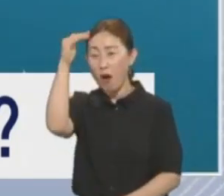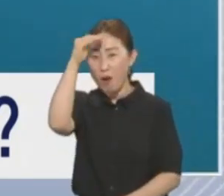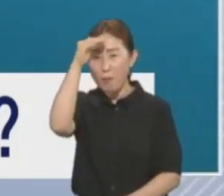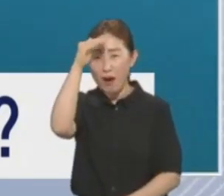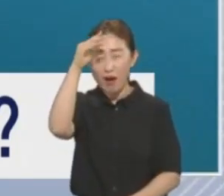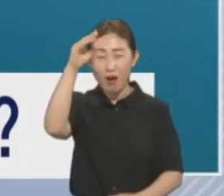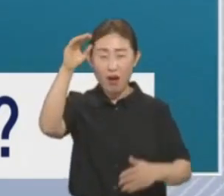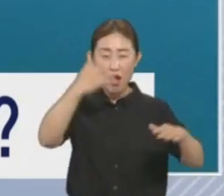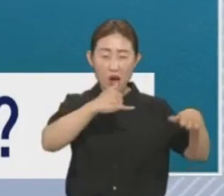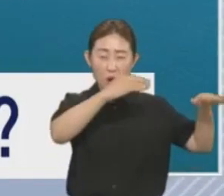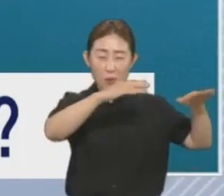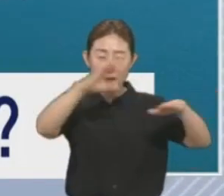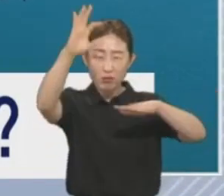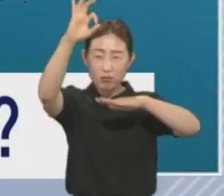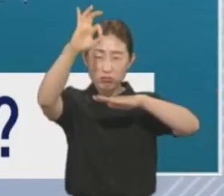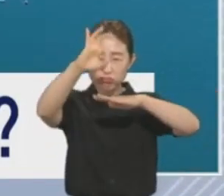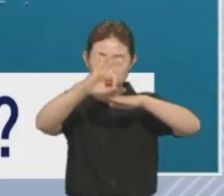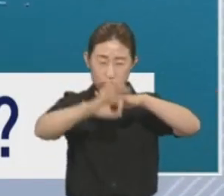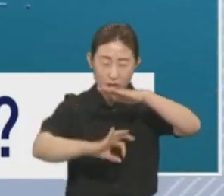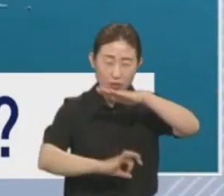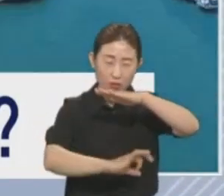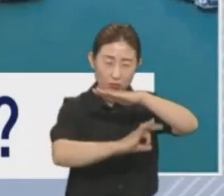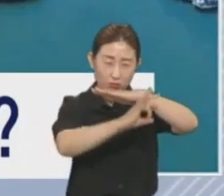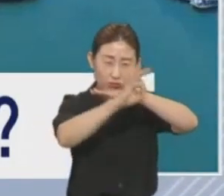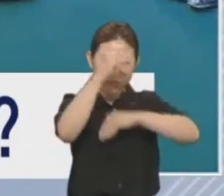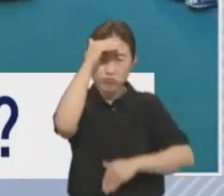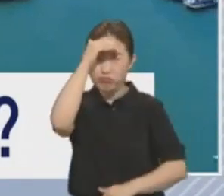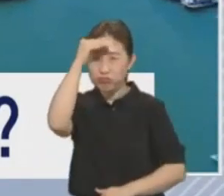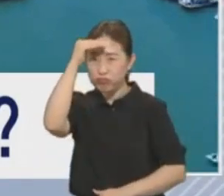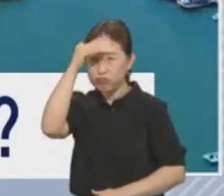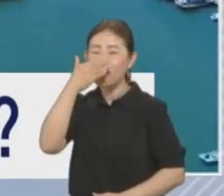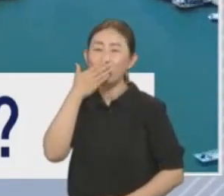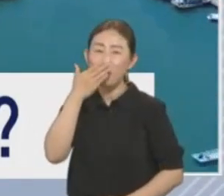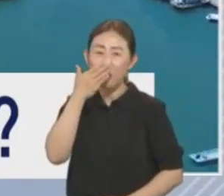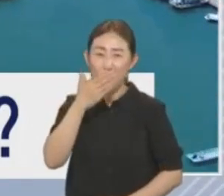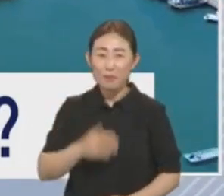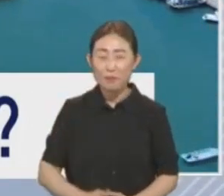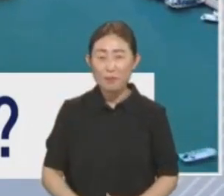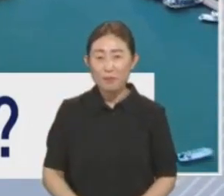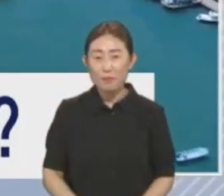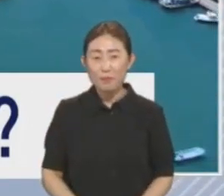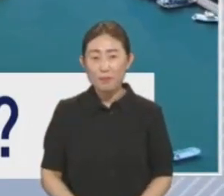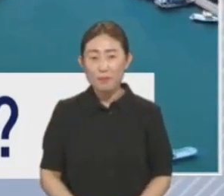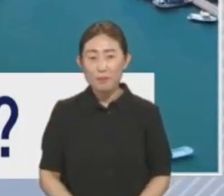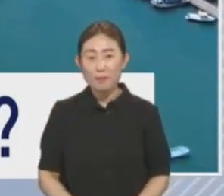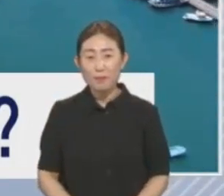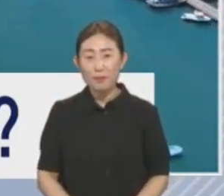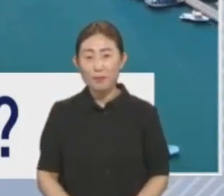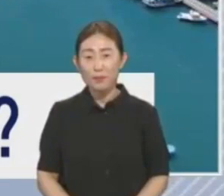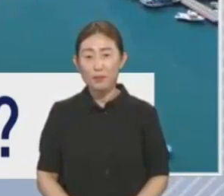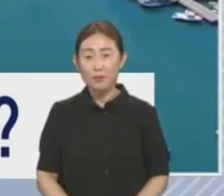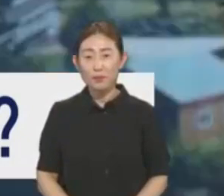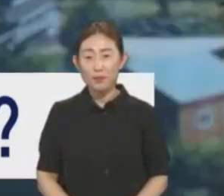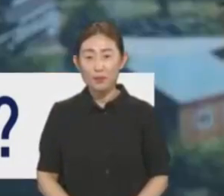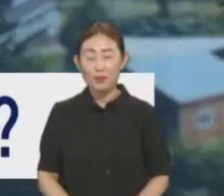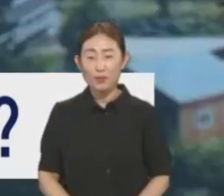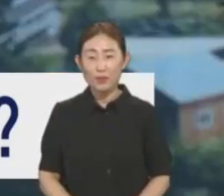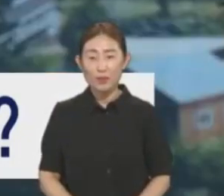일출과 일몰을 동시에 볼 수 있도록 되어 있고 또 사면